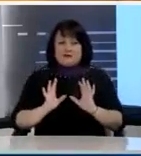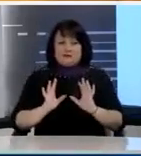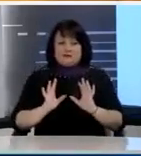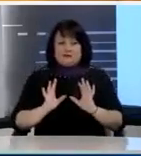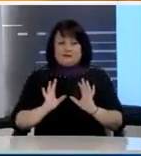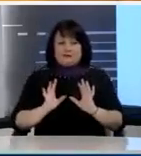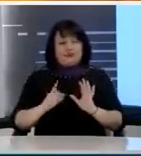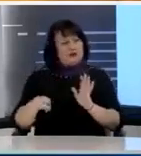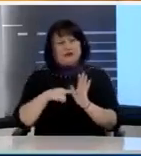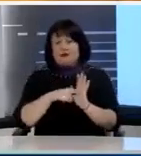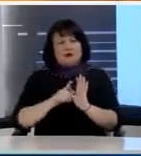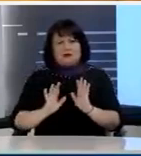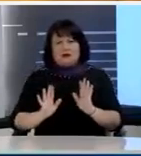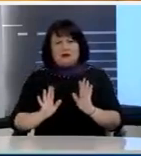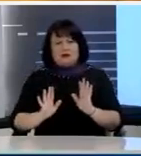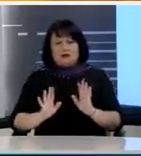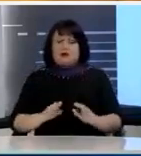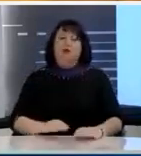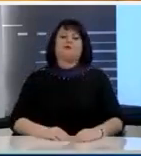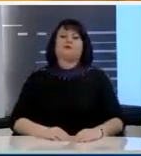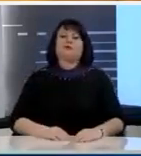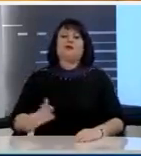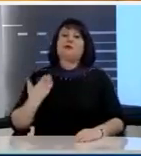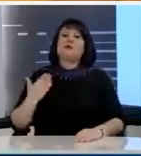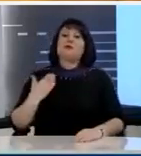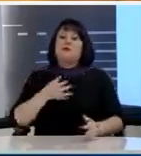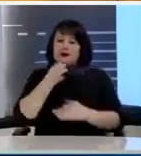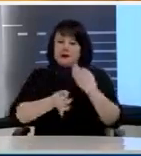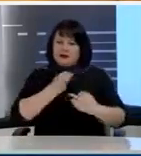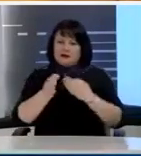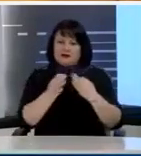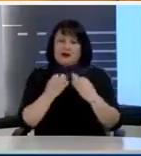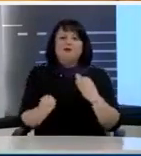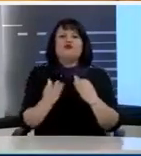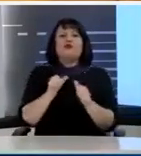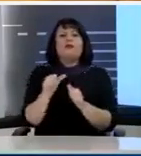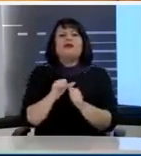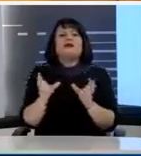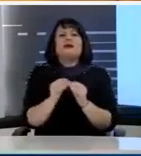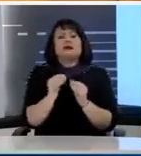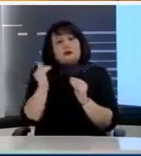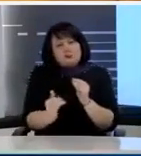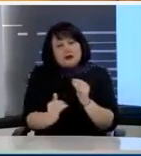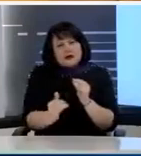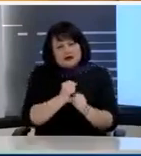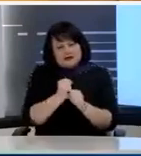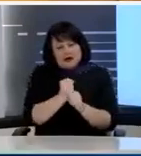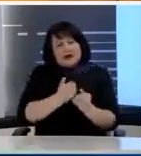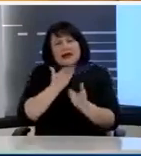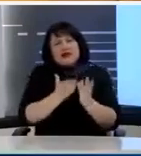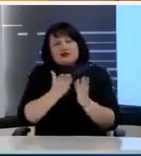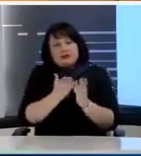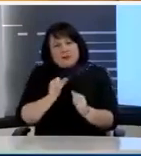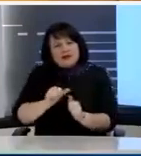κάτι αρνητικό. Από όλα όσα προανέφερα, η μηνιαία φαρμακευτική δαπάνη μειώθηκε στη θητεία μου σε